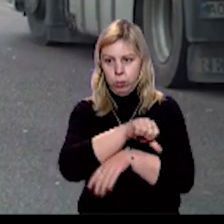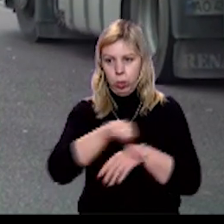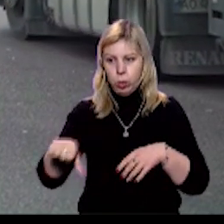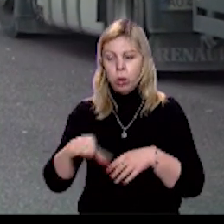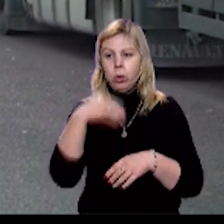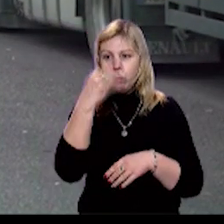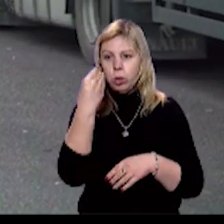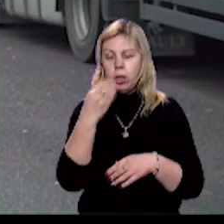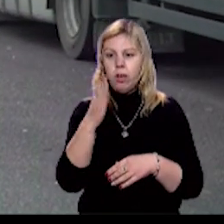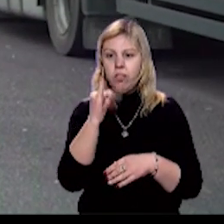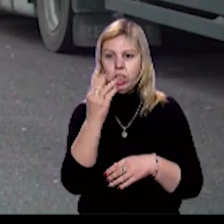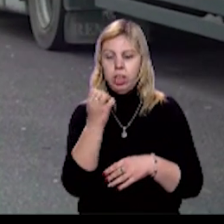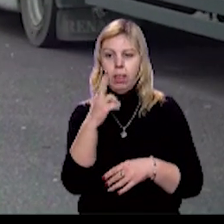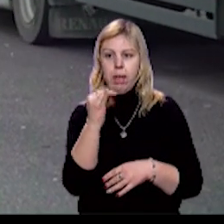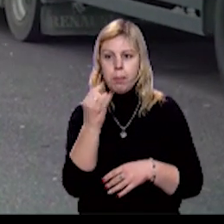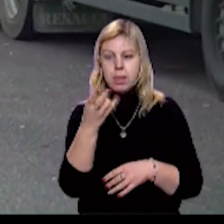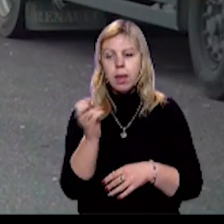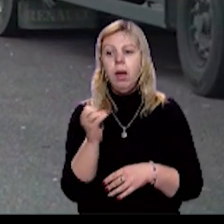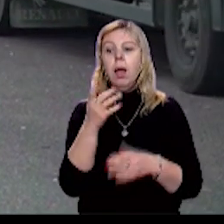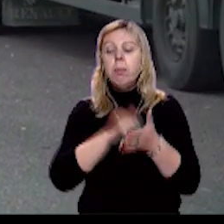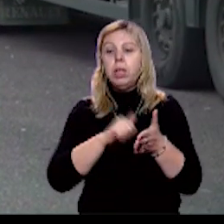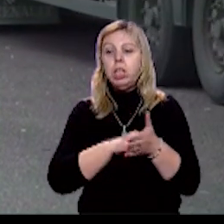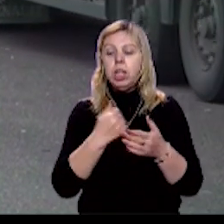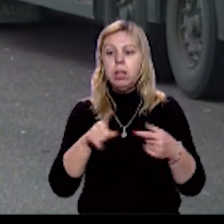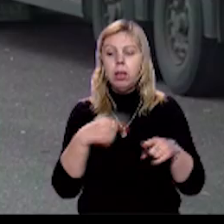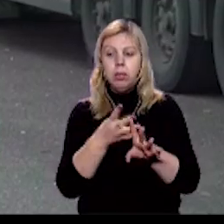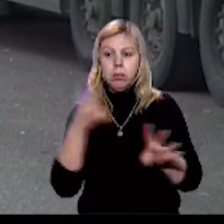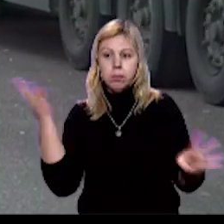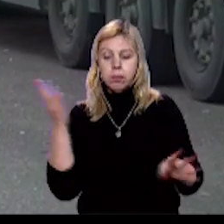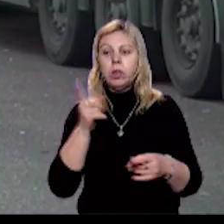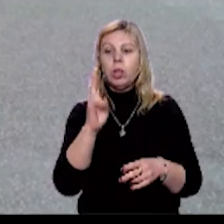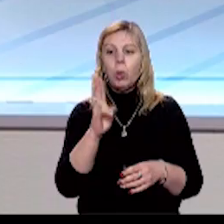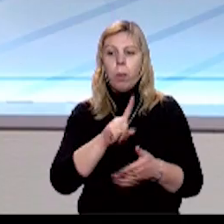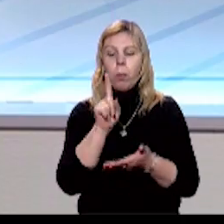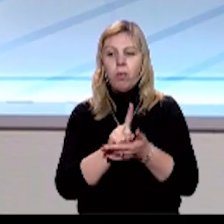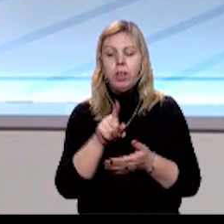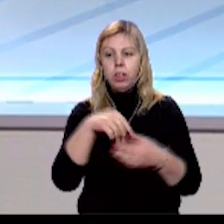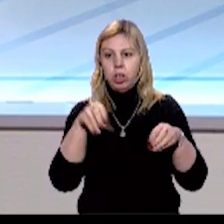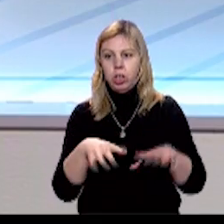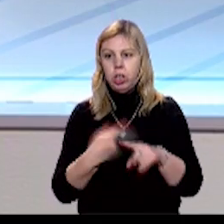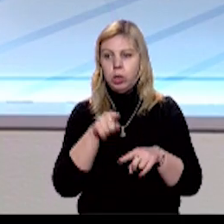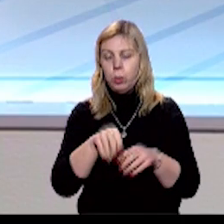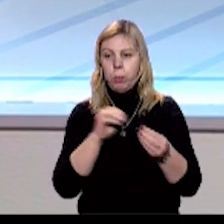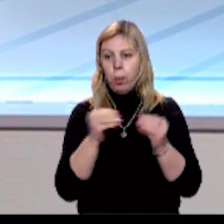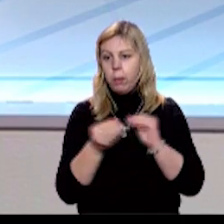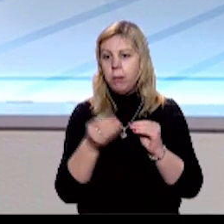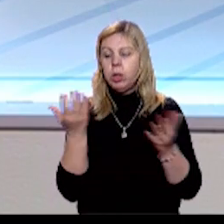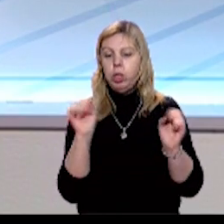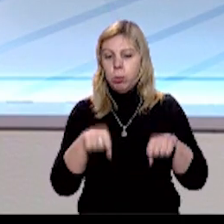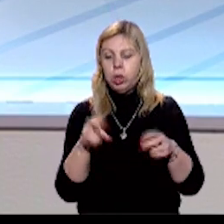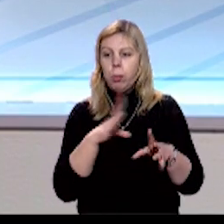кордоні Ужгород-Вишня-Нємецьке. Про причину утворення затору, хто повинен вирішувати цю проблему та чи можна